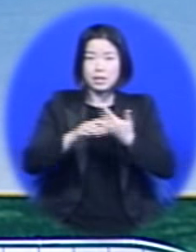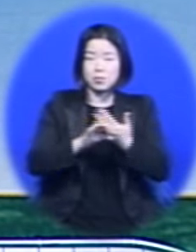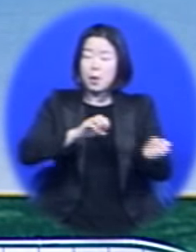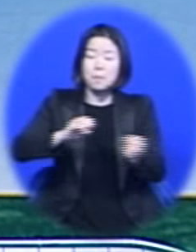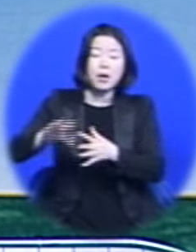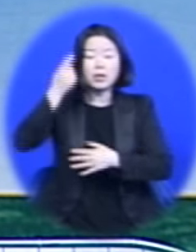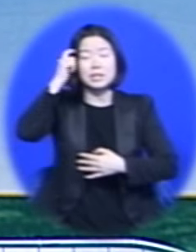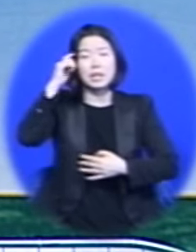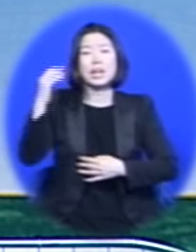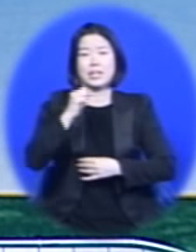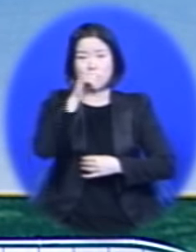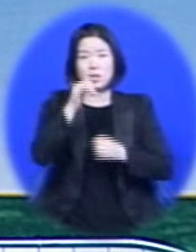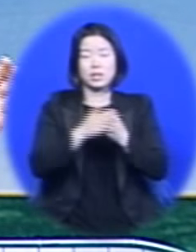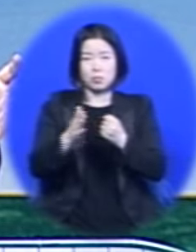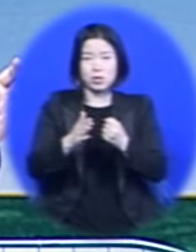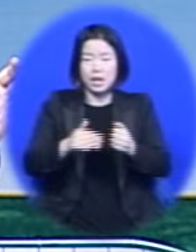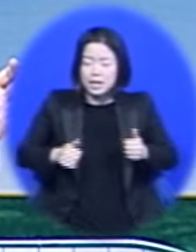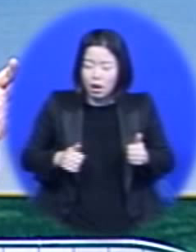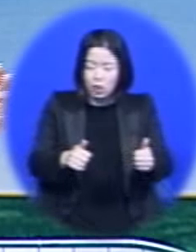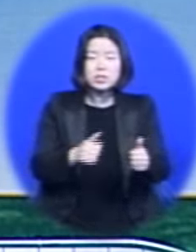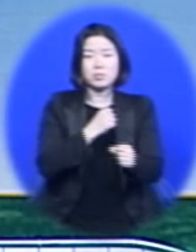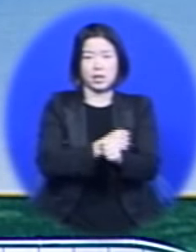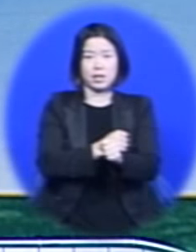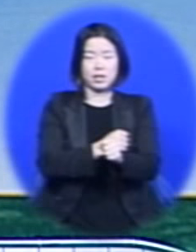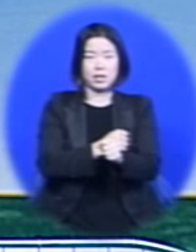생각합니다. 그래서 열심히 하는 겁니다.